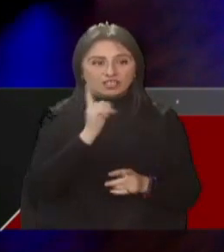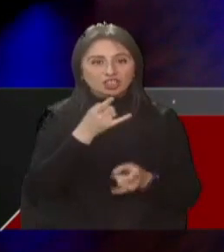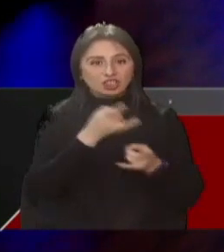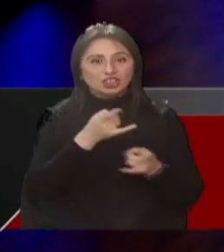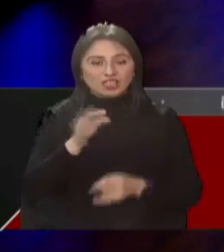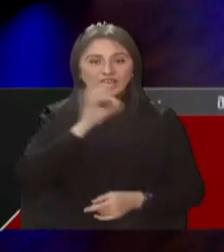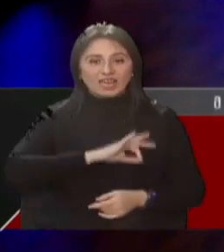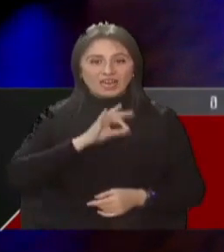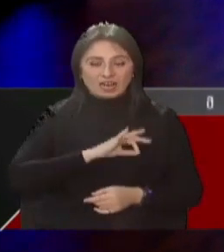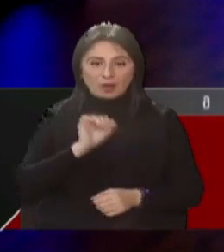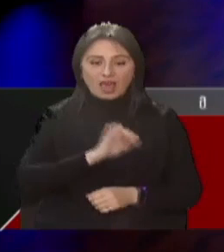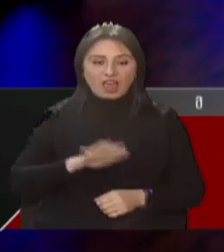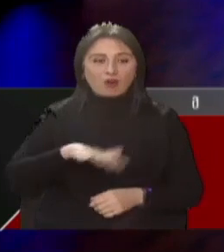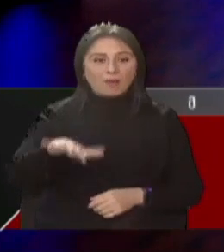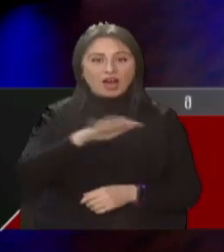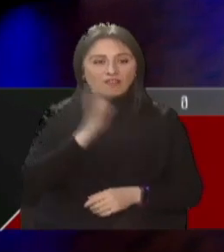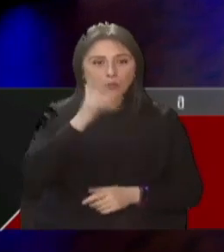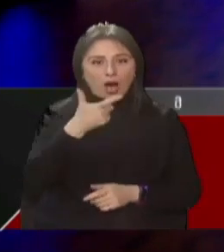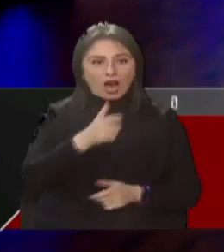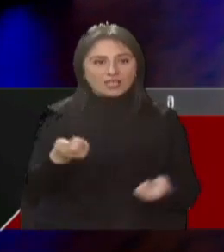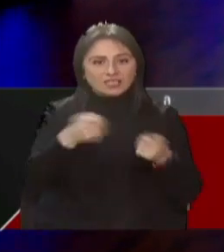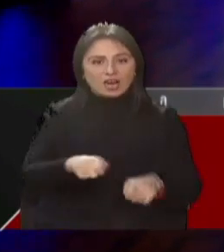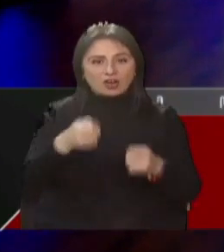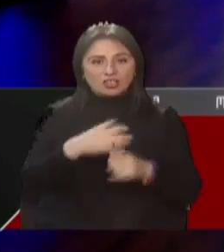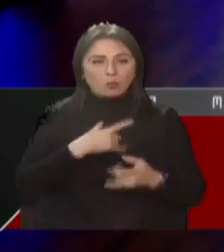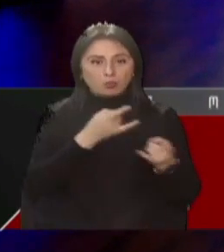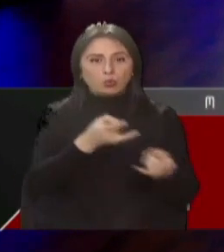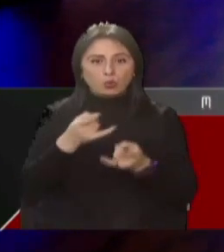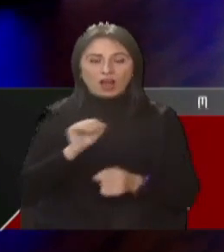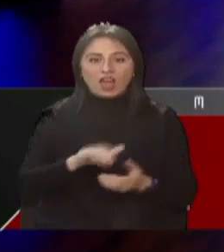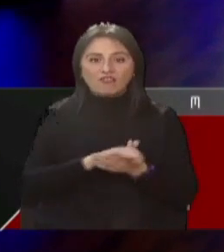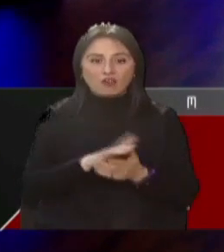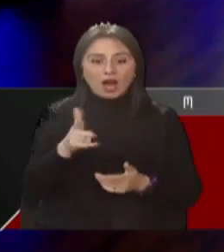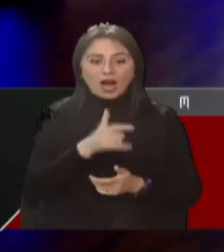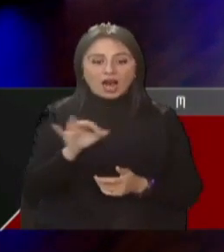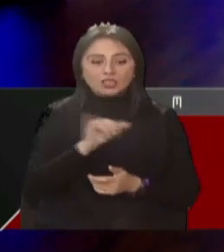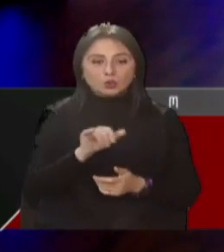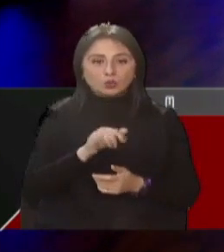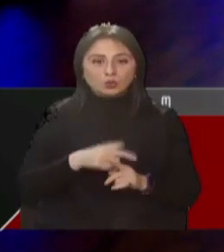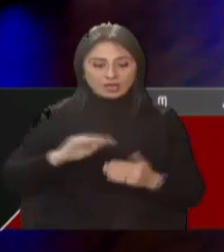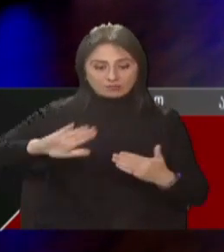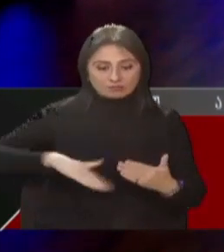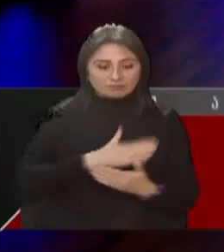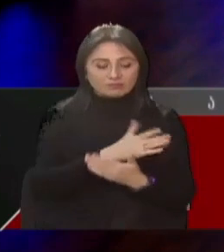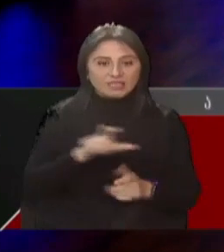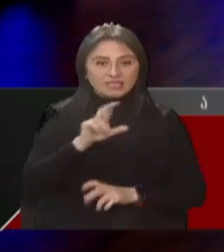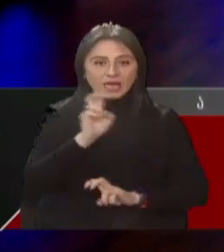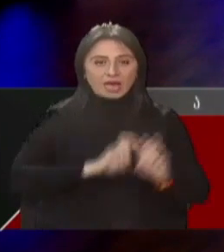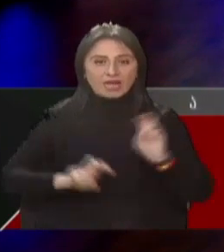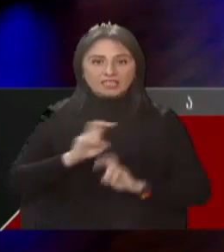siara, gad, gamoc, enebista, europei scoac nebistus, gazis, mito de bișem, țileba, sponsor, europa, șiri, bune brevi, iris, mire, bis alternativ, ugzeb,